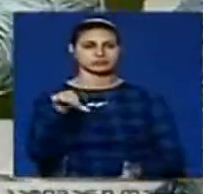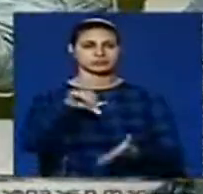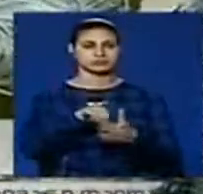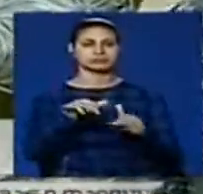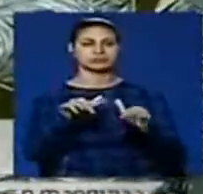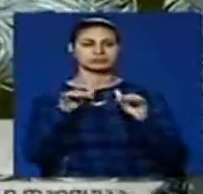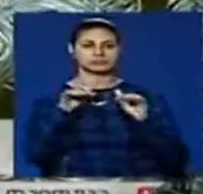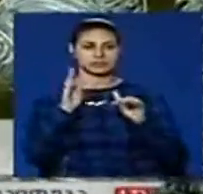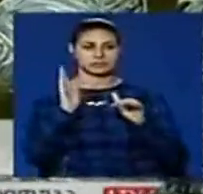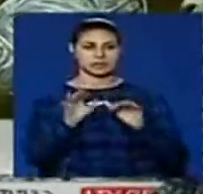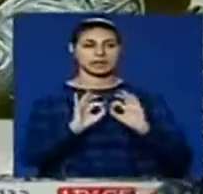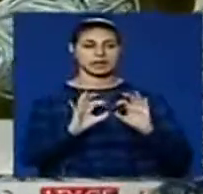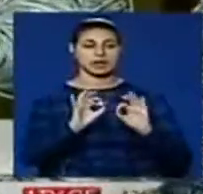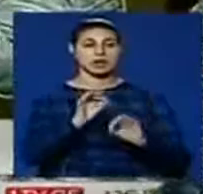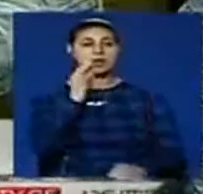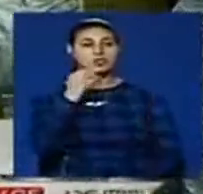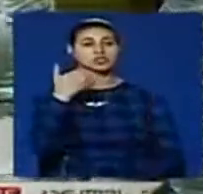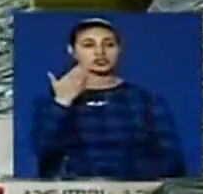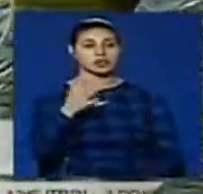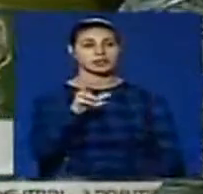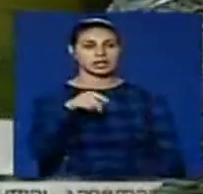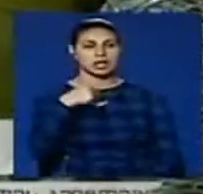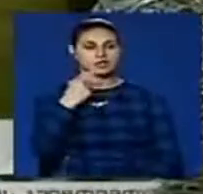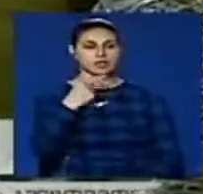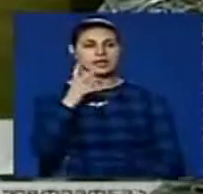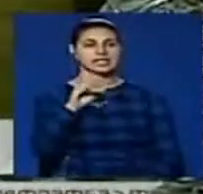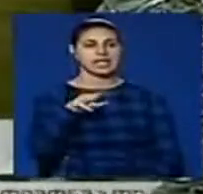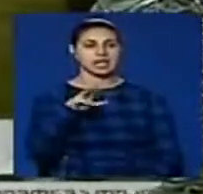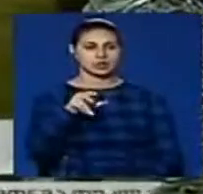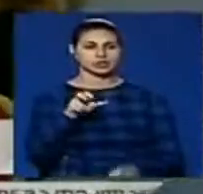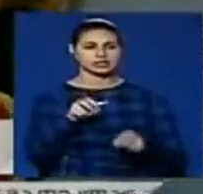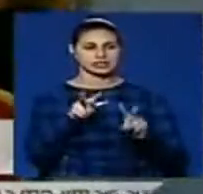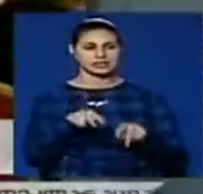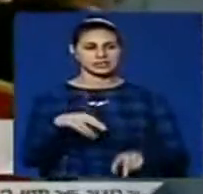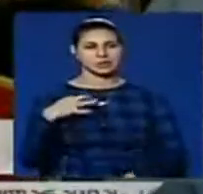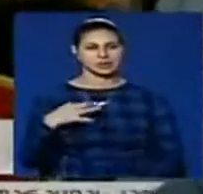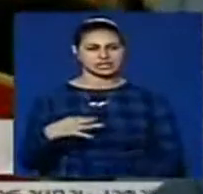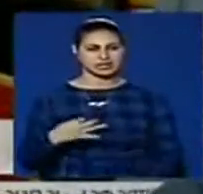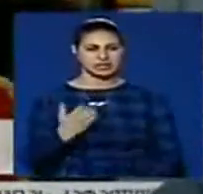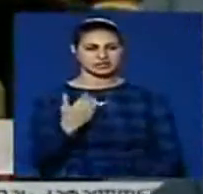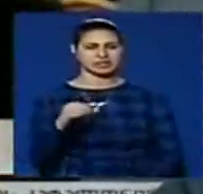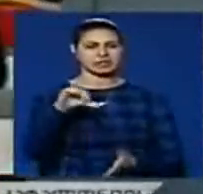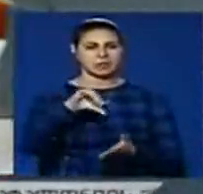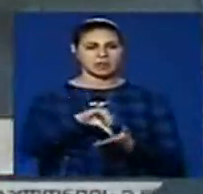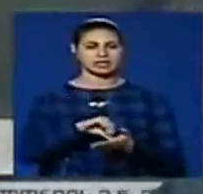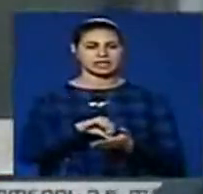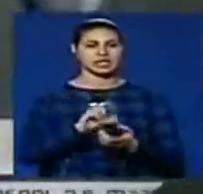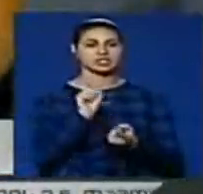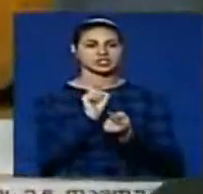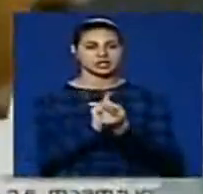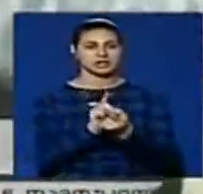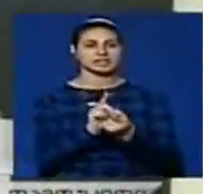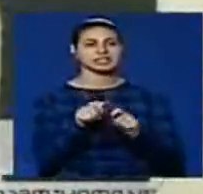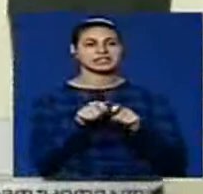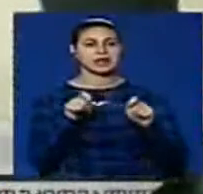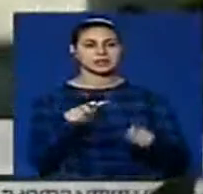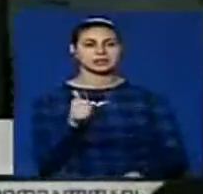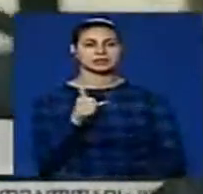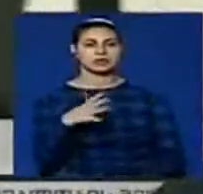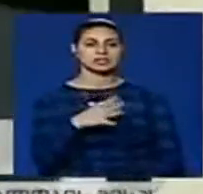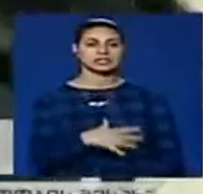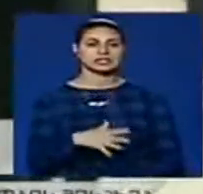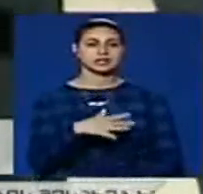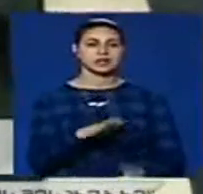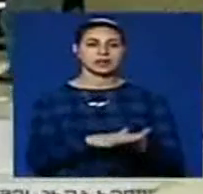საზოგადოებას. ამის შემდეგ კი, როგორც ჩვენთვის არის ცნობილი, ნატოს გენერალური მდივნის სპეციალური წარმომადგენელი შეხვედრას გამართავს როგორც